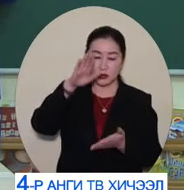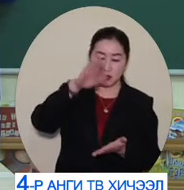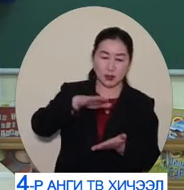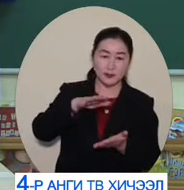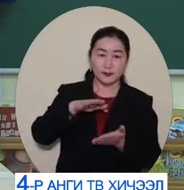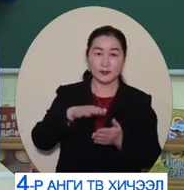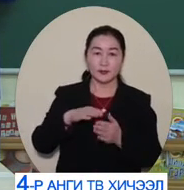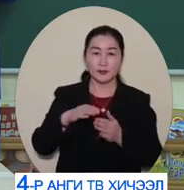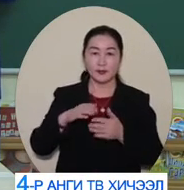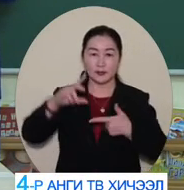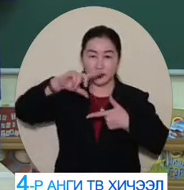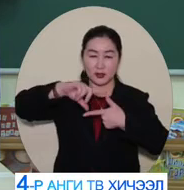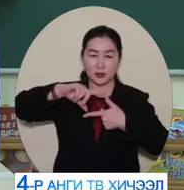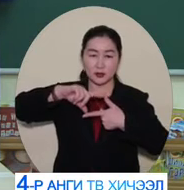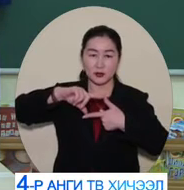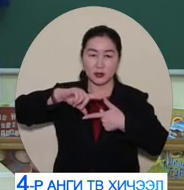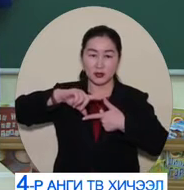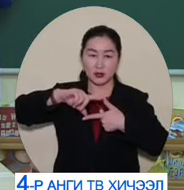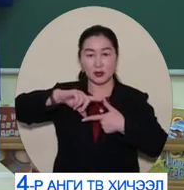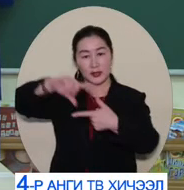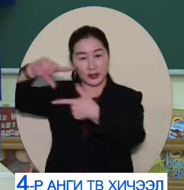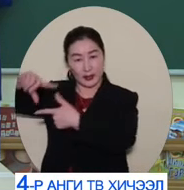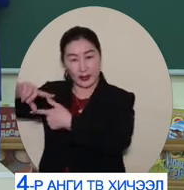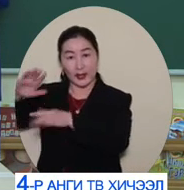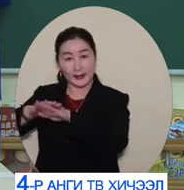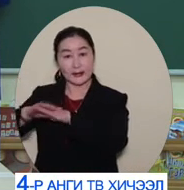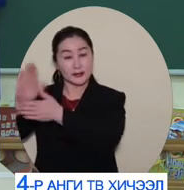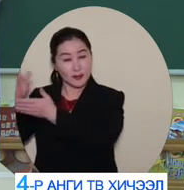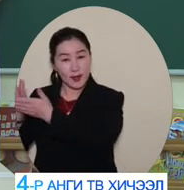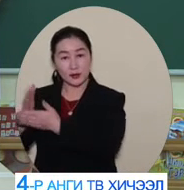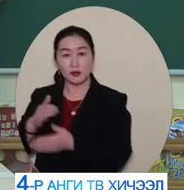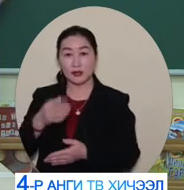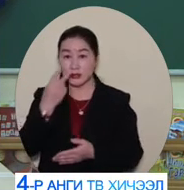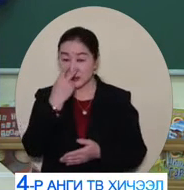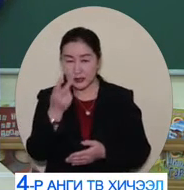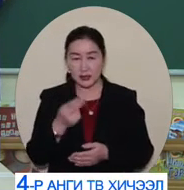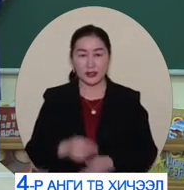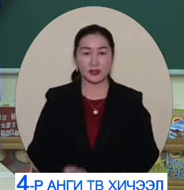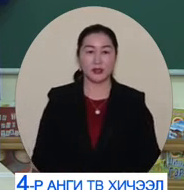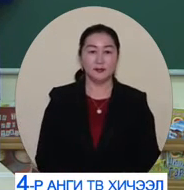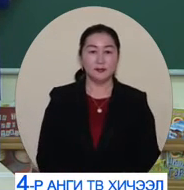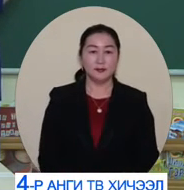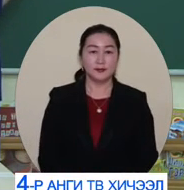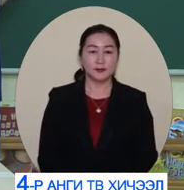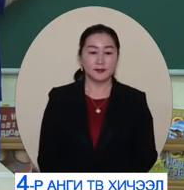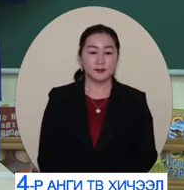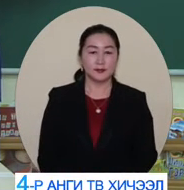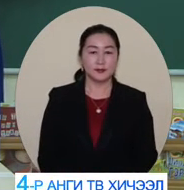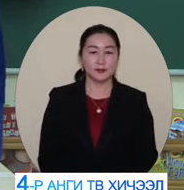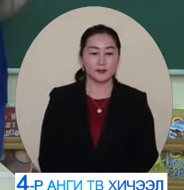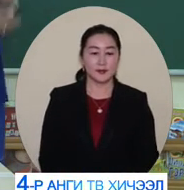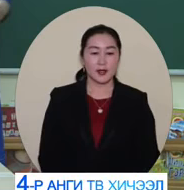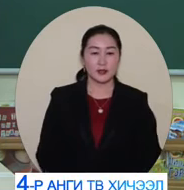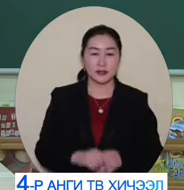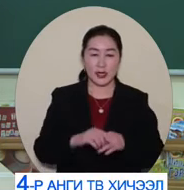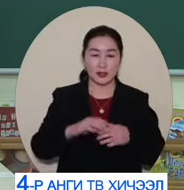анхныхаа одоо зурагдсан 6 см-тай урттай а 4 см-ийн өргөнтэй энэ одоо тэгш үзэгтийн хэлбэрийг хадгалж